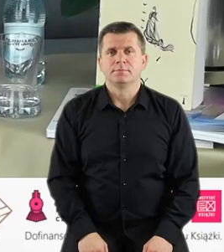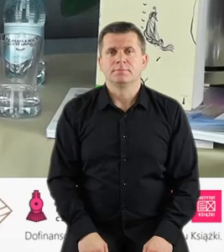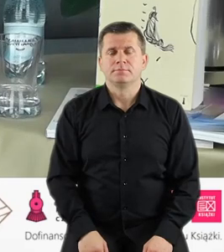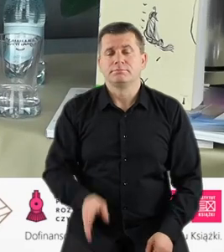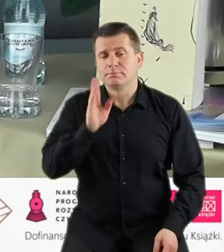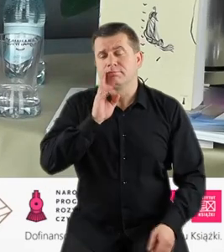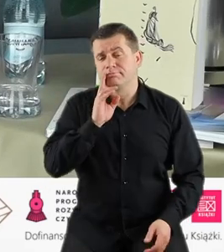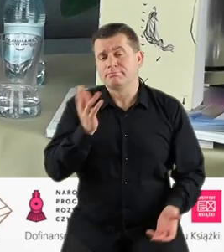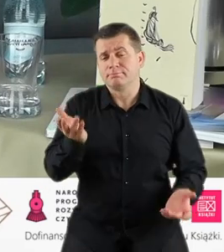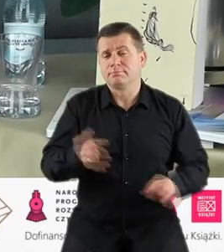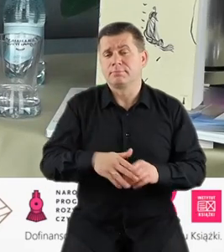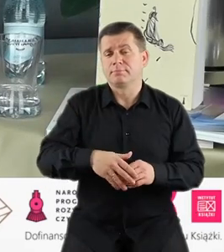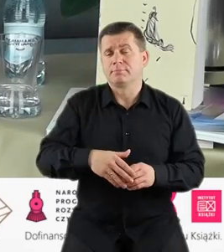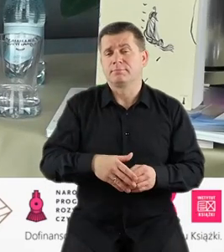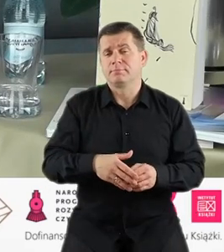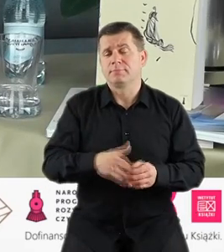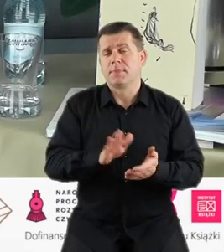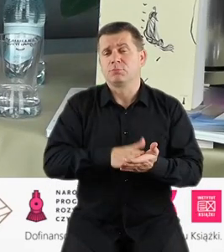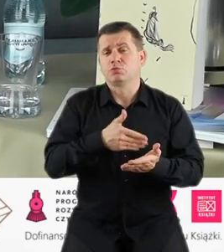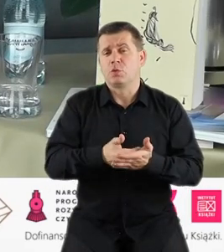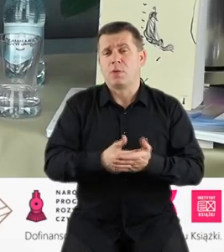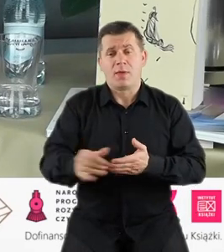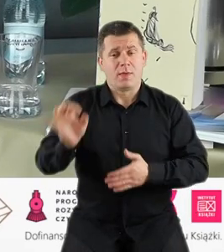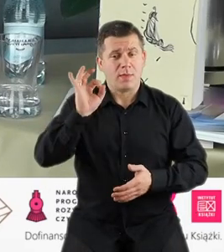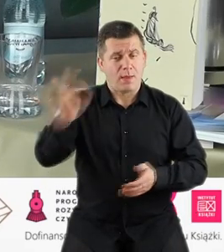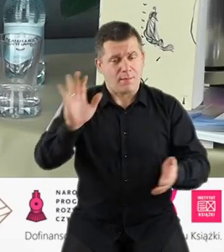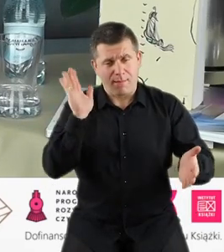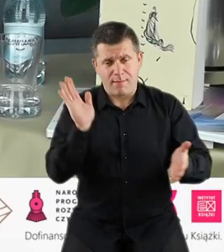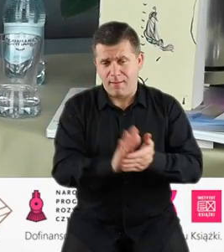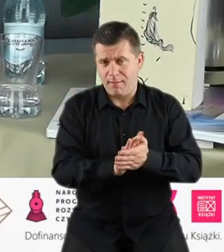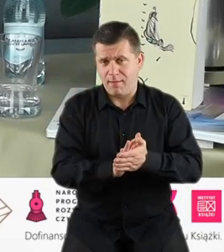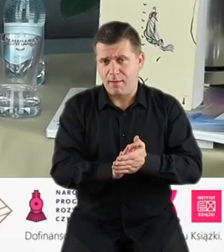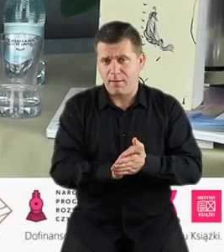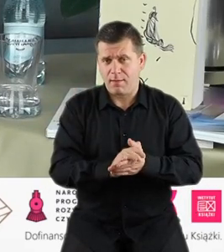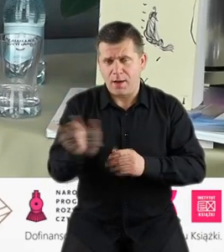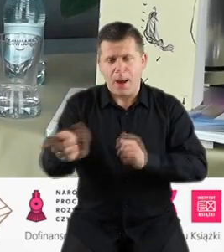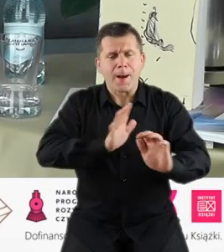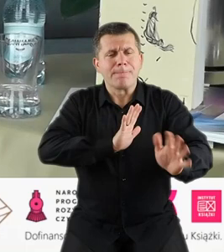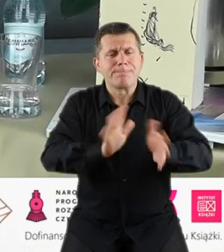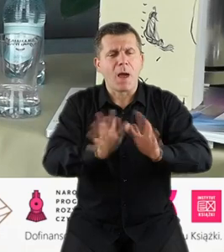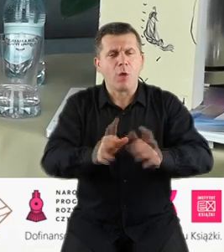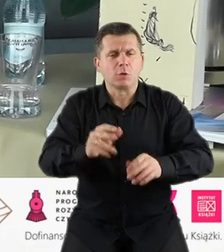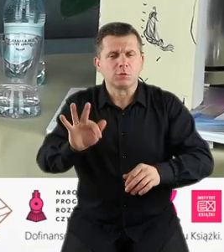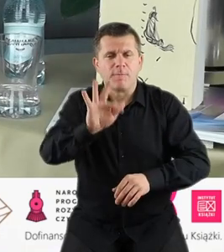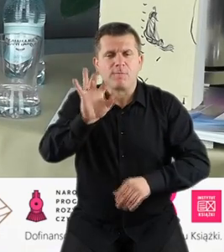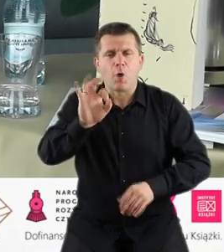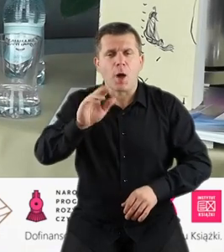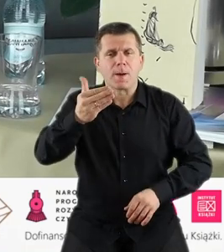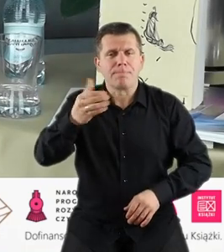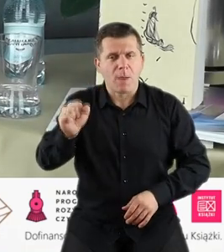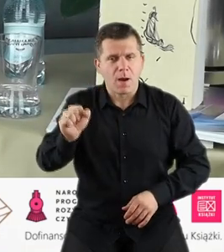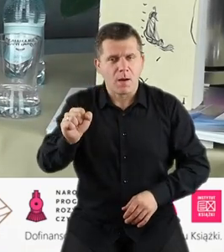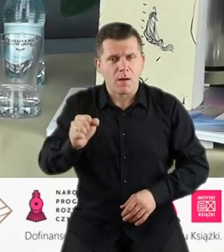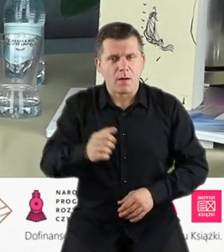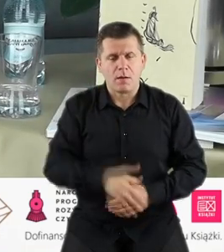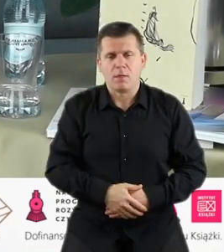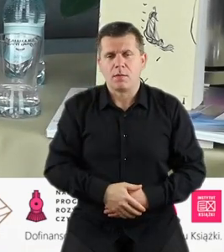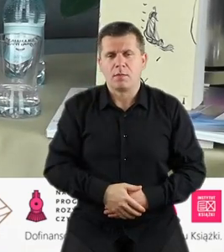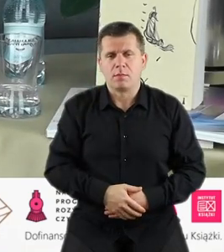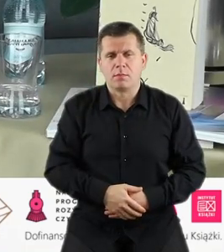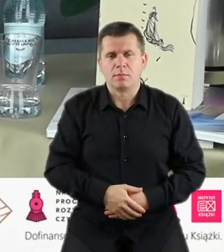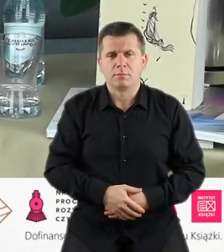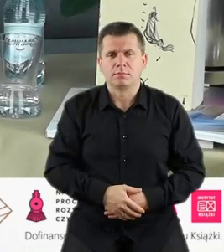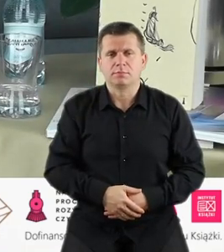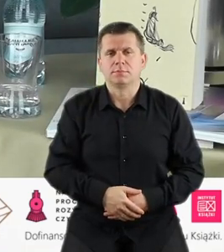antypodach. Tak jak powiem, że jego cechą charakterystyczną jest dbałość o formę, to natychmiast mam powiedzieć, miał w